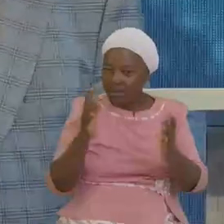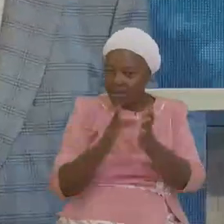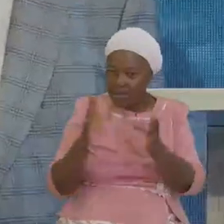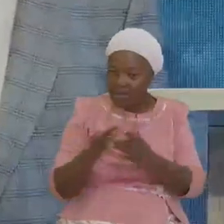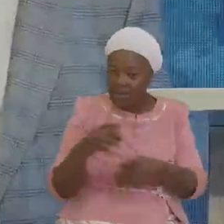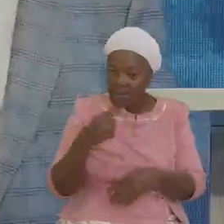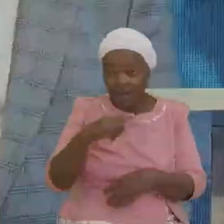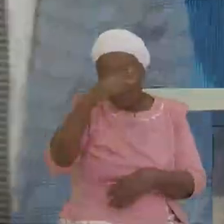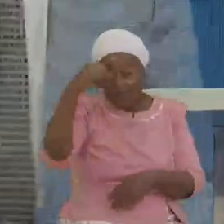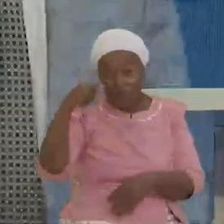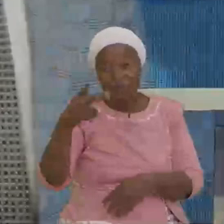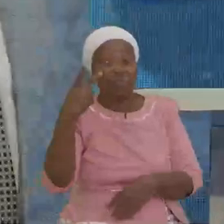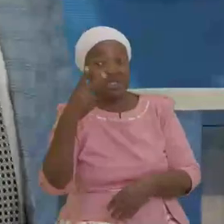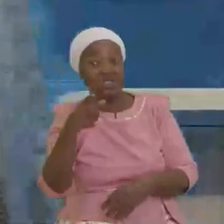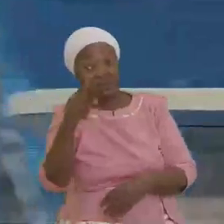mon Dieu.